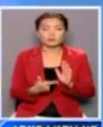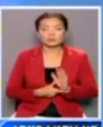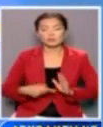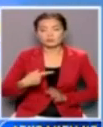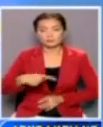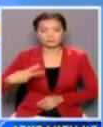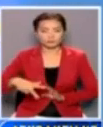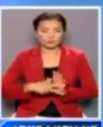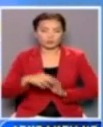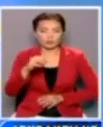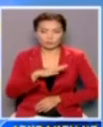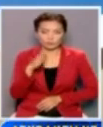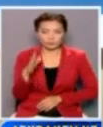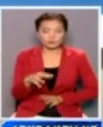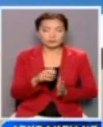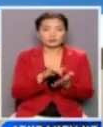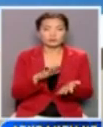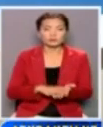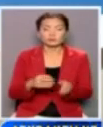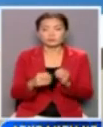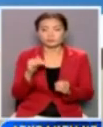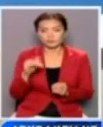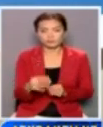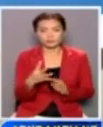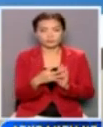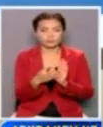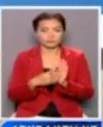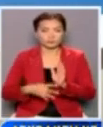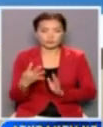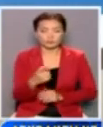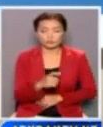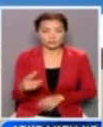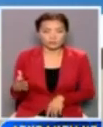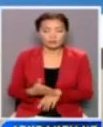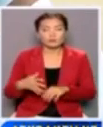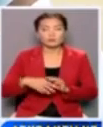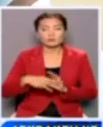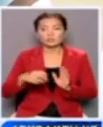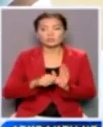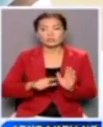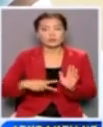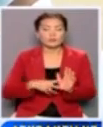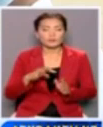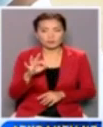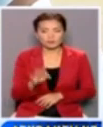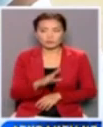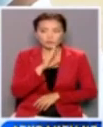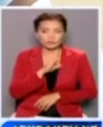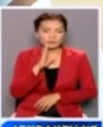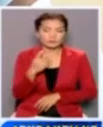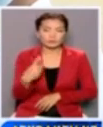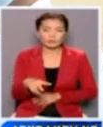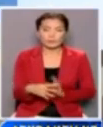по 28 августа зарегистрировано 10 990 человек. Из них 36,9%